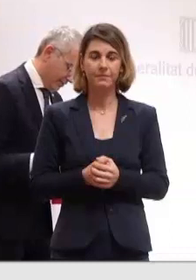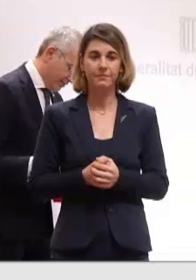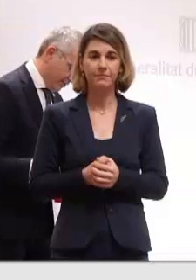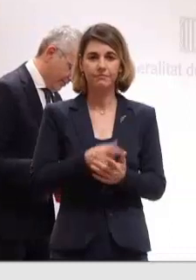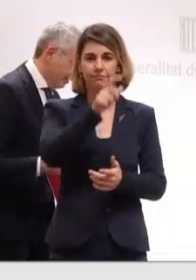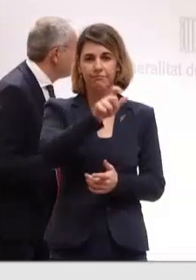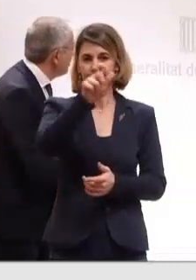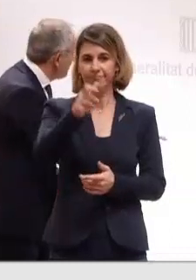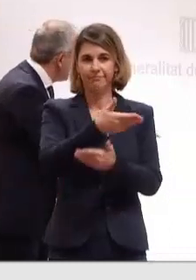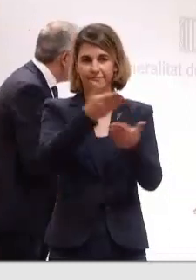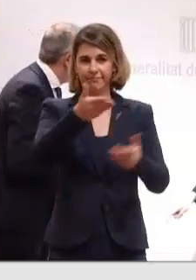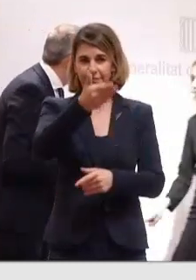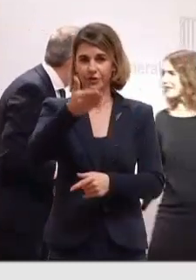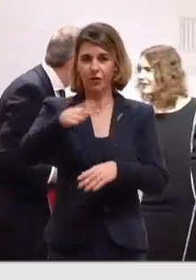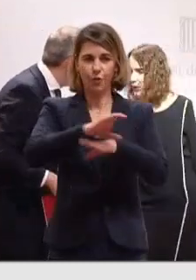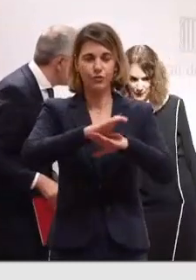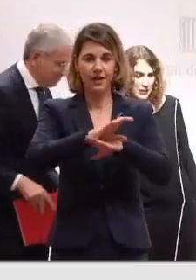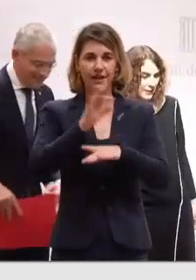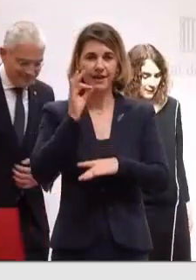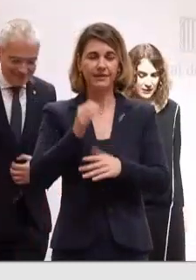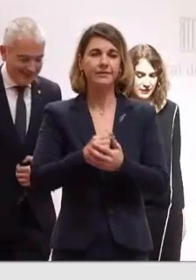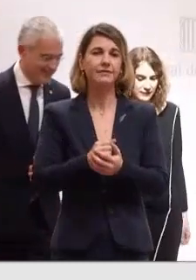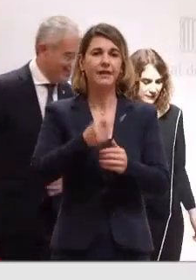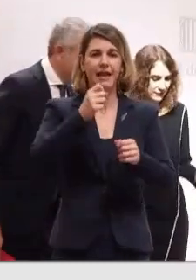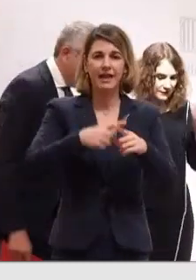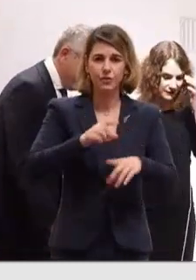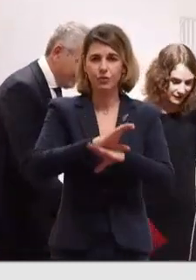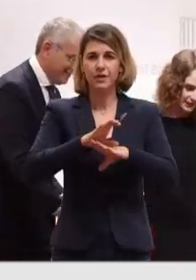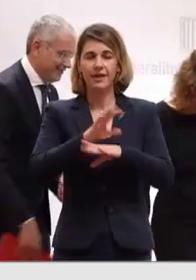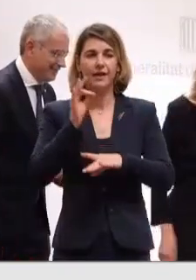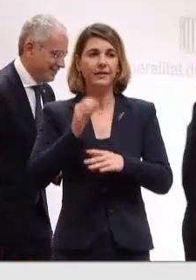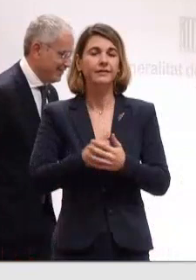digníssimes autoritats, conselleres, exconselleres,